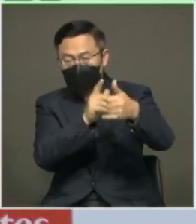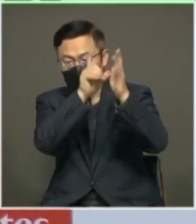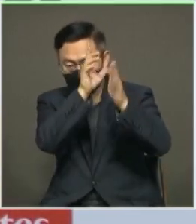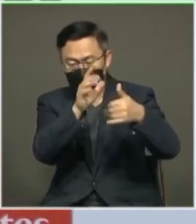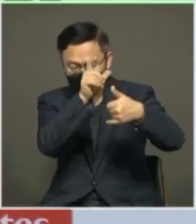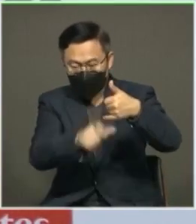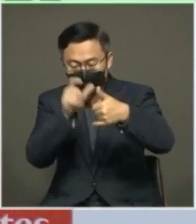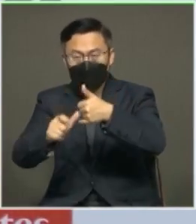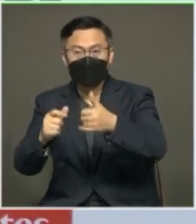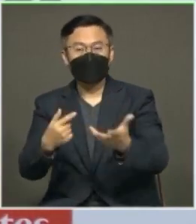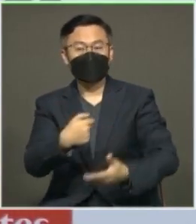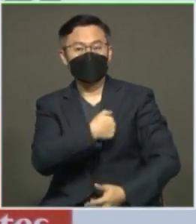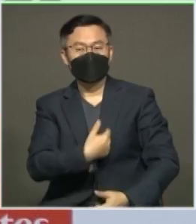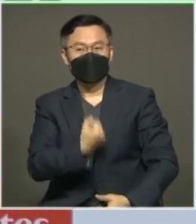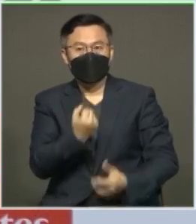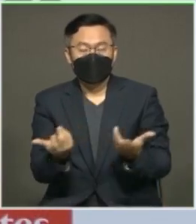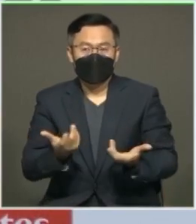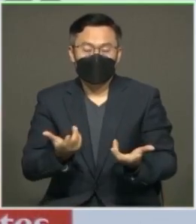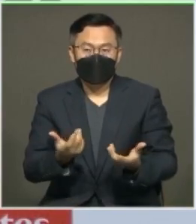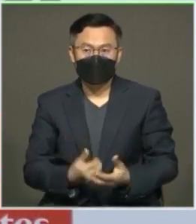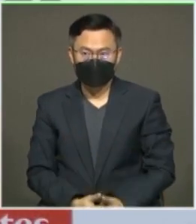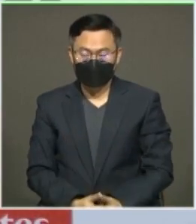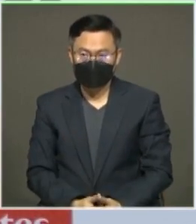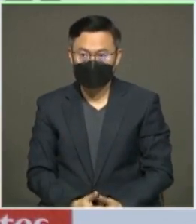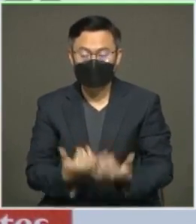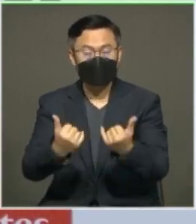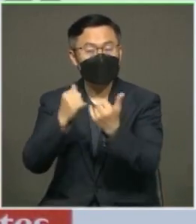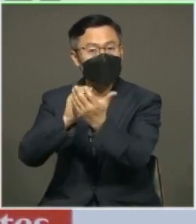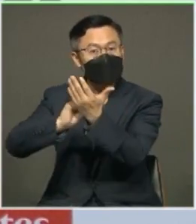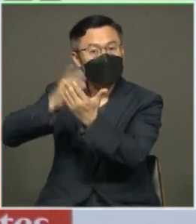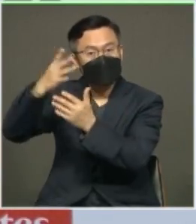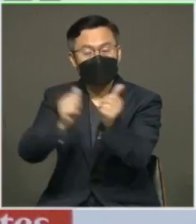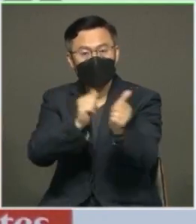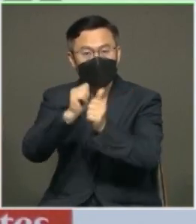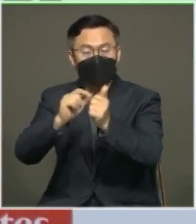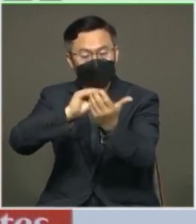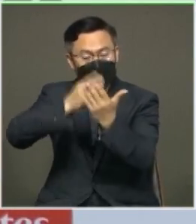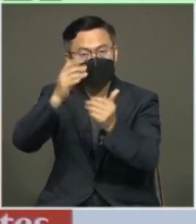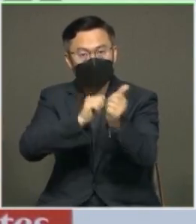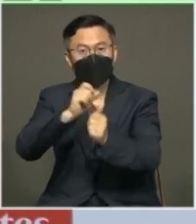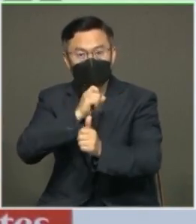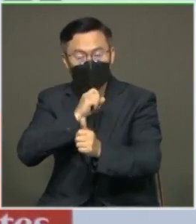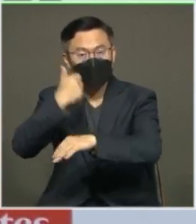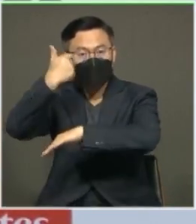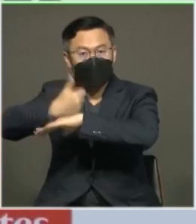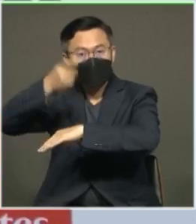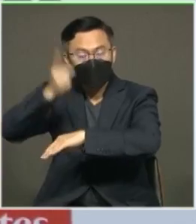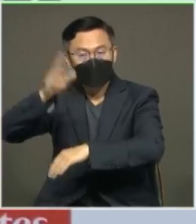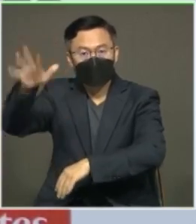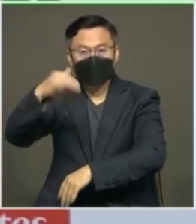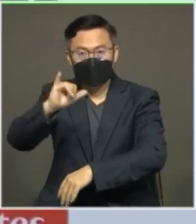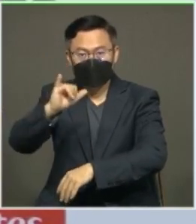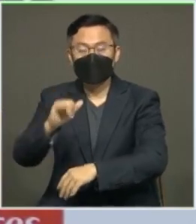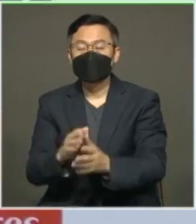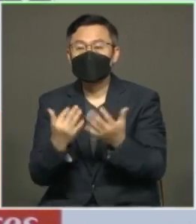ให้ความเชื่อมั่นในรับรังนิกมากน้อยแค่ไหนหลังจากนี้ยังมีโปรแกรมตกค้างให้เหลืออยู่นะแล้วตอนนี้อันดับ6ของแมน